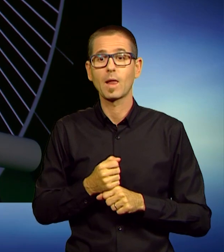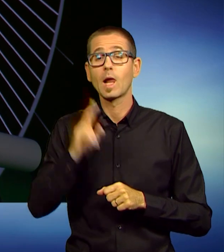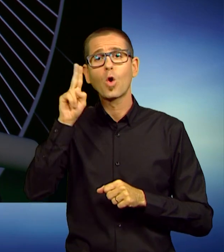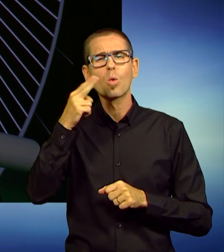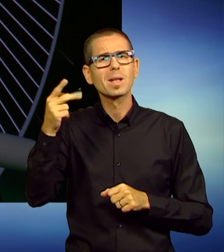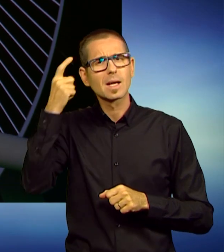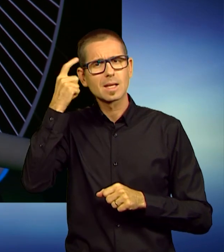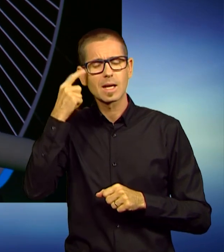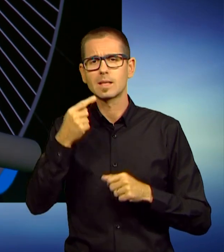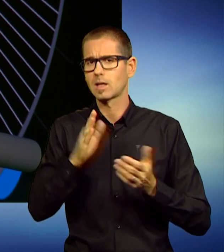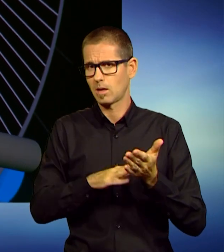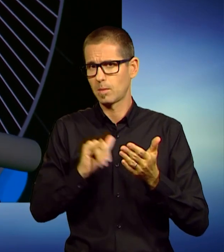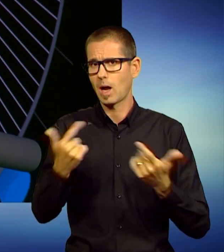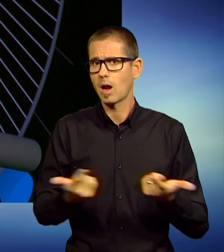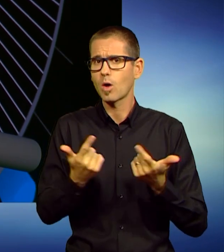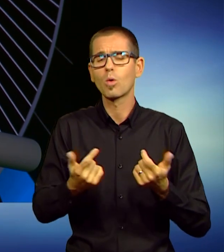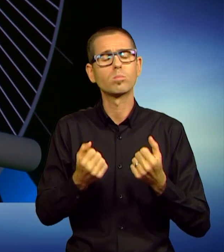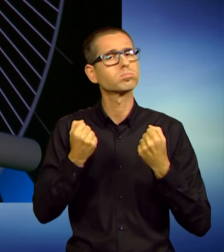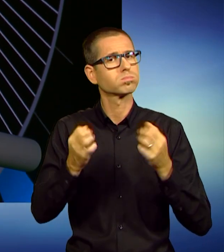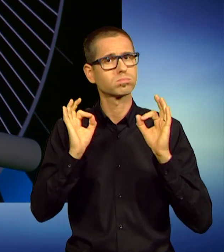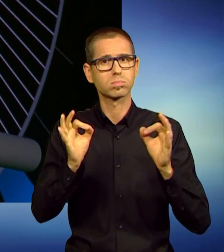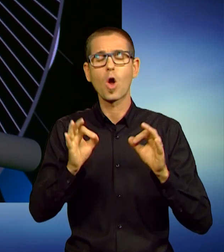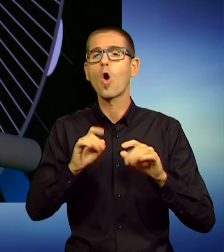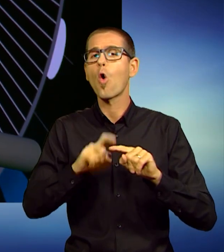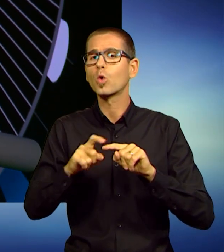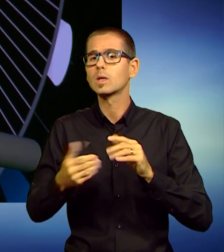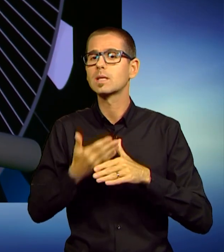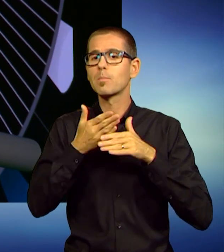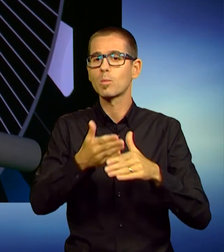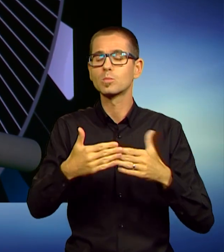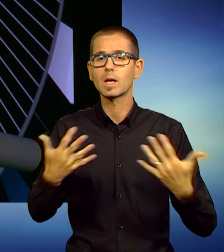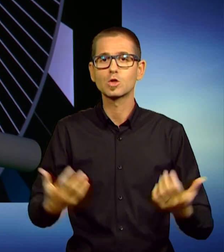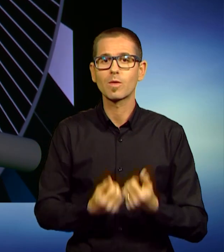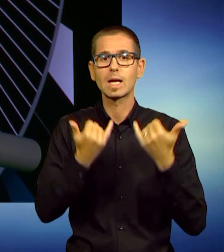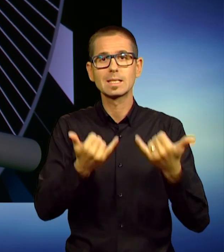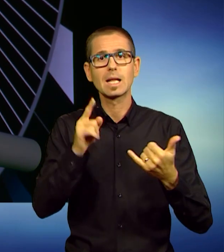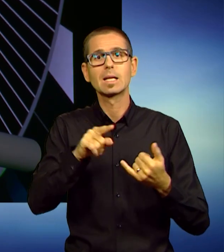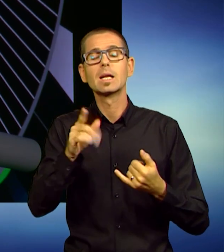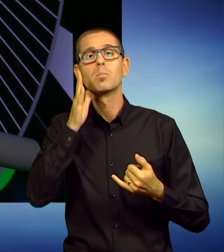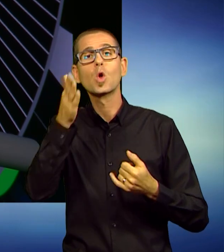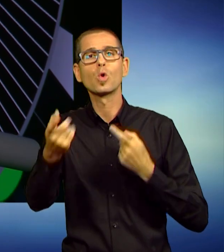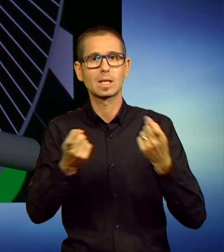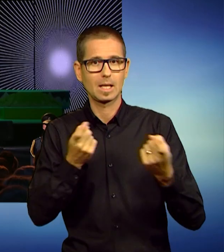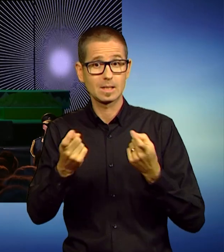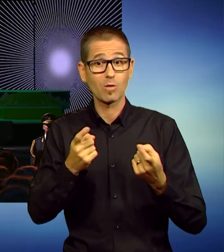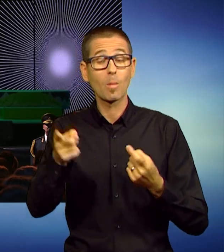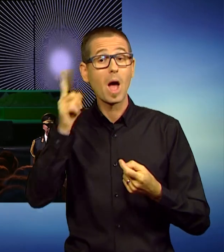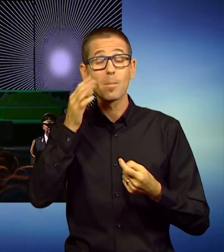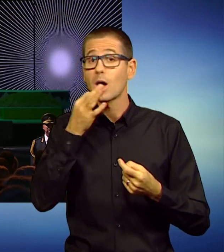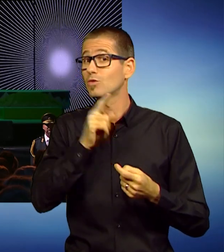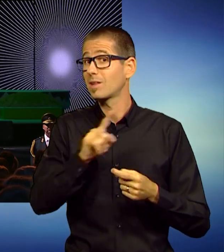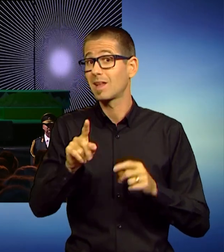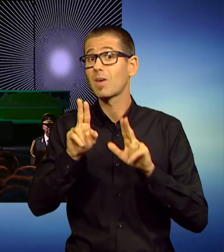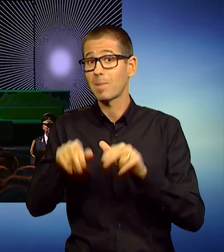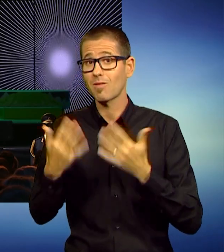Umetna inteligenca recimo je lahko izjemno orodje za pomoč pri reševanju sedanjih in prihodnjih izzivov. Toda če je v nepravih